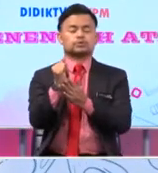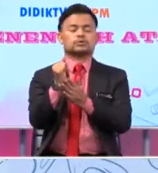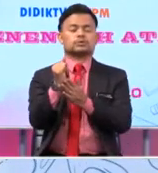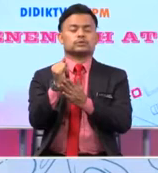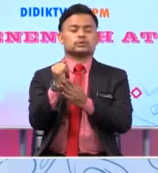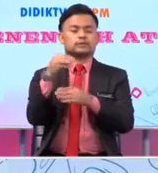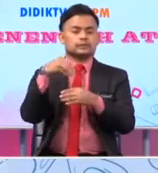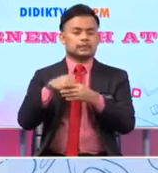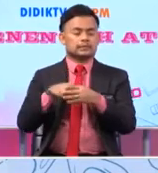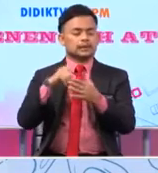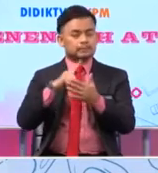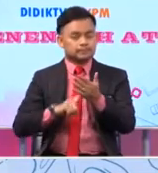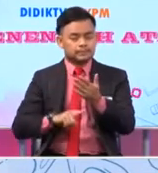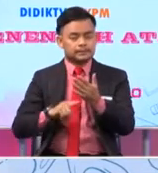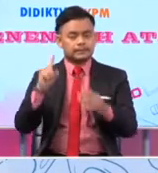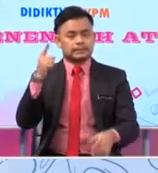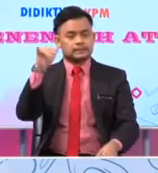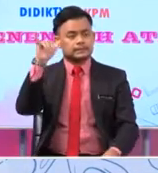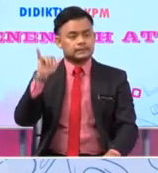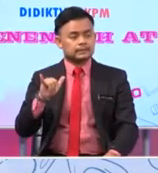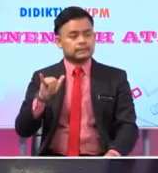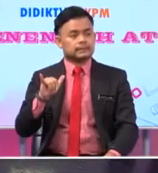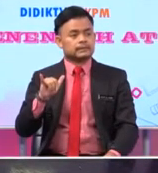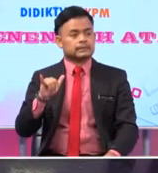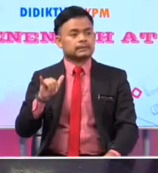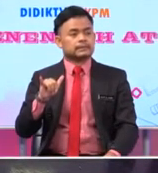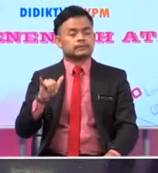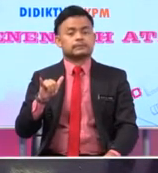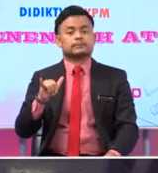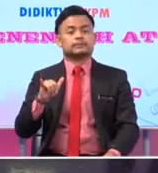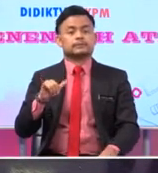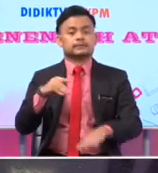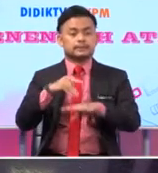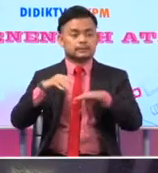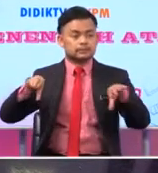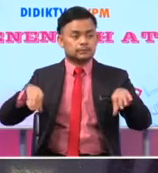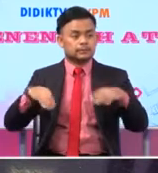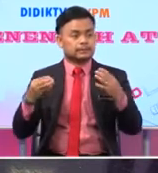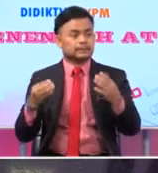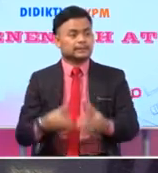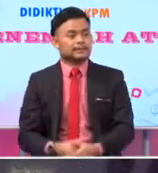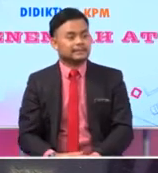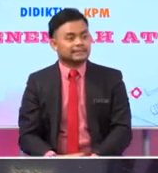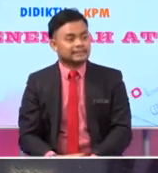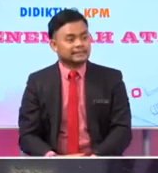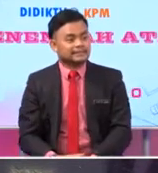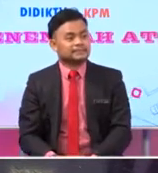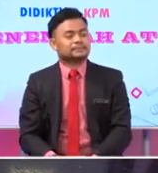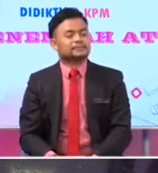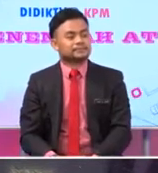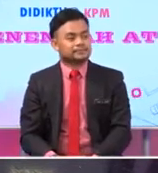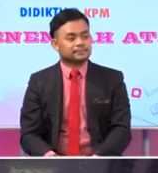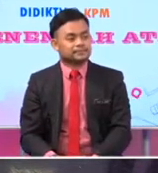dilakukan berjaga-jaga Oke kita tengok ada pada open tuh tengok-tengok ya betul ada